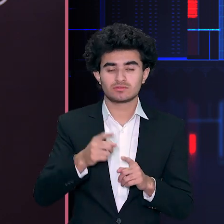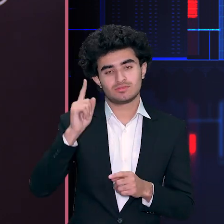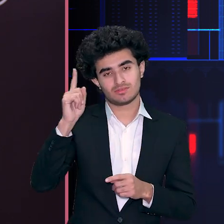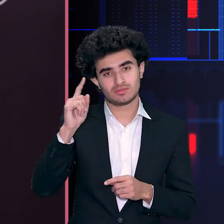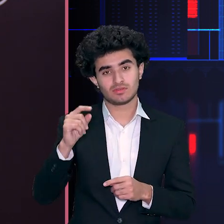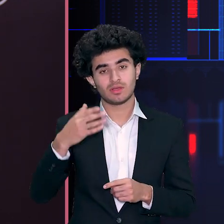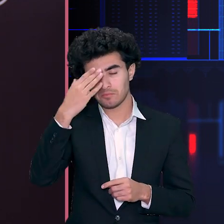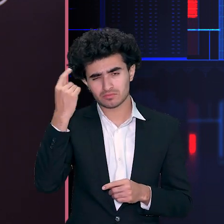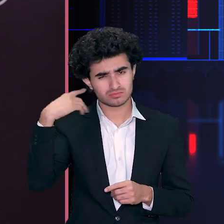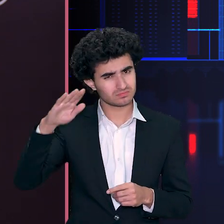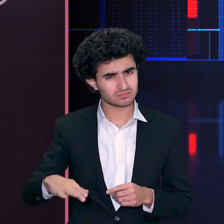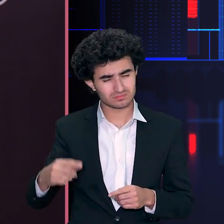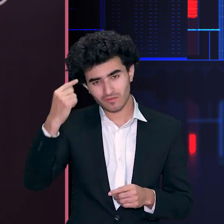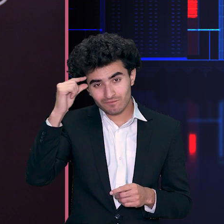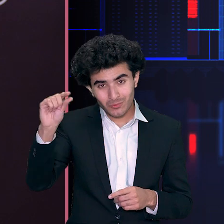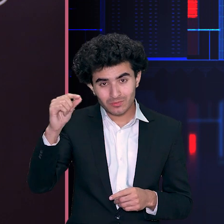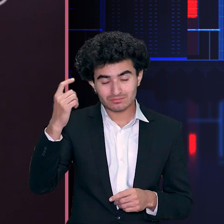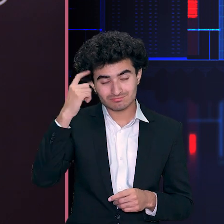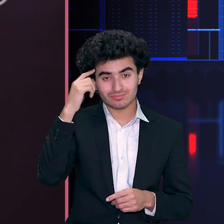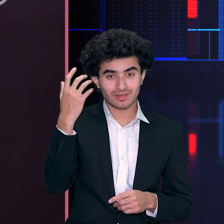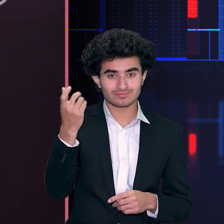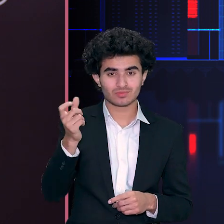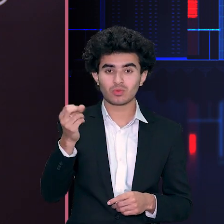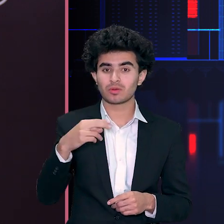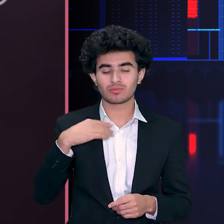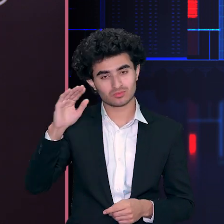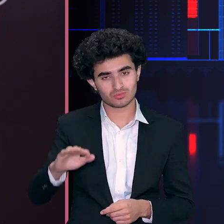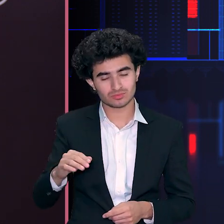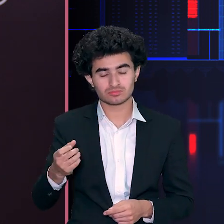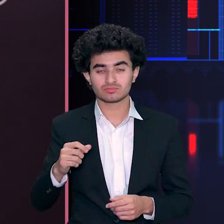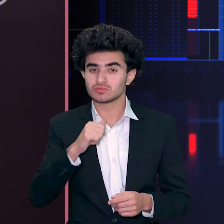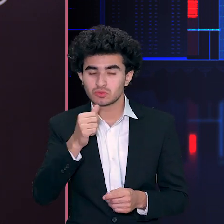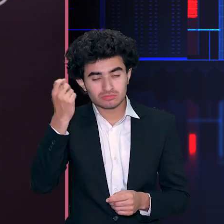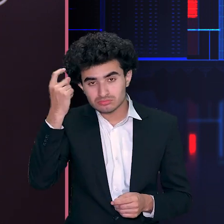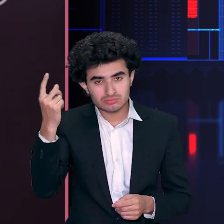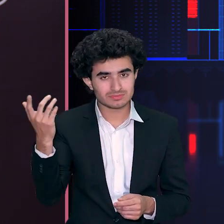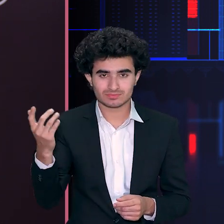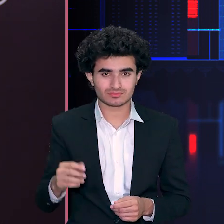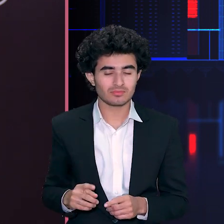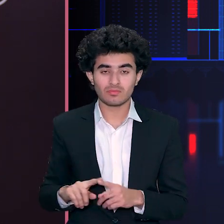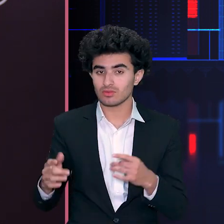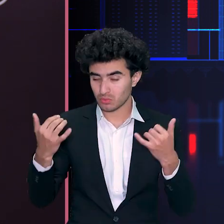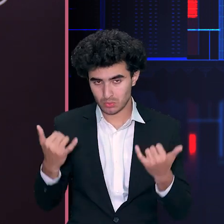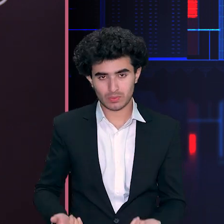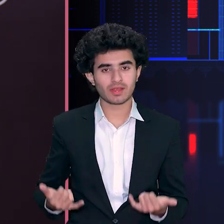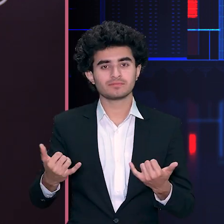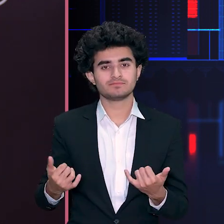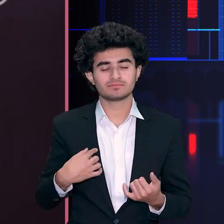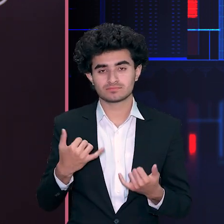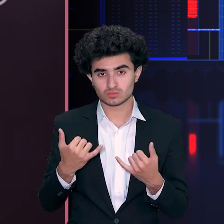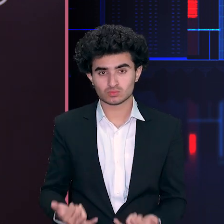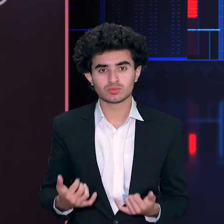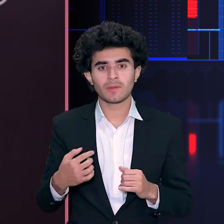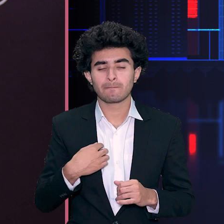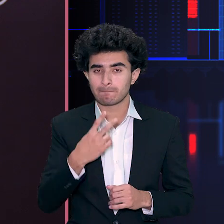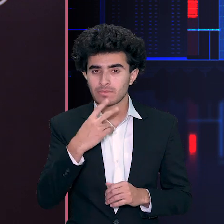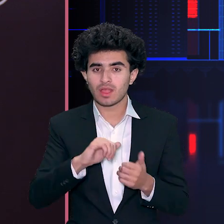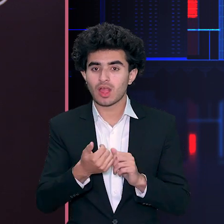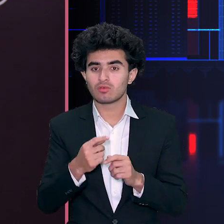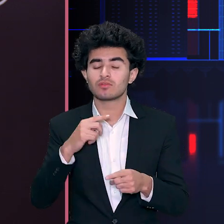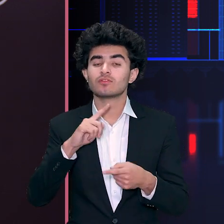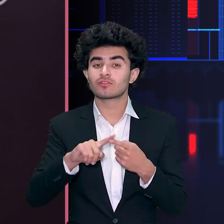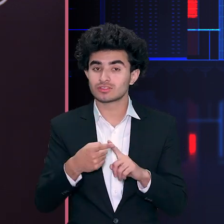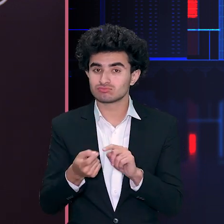دوست ہے وہ اللہ ہے. یعنی وہ جو میرے ایک بیوقوفانہ سا دماغ تھا یا میں جب چھوٹا تھا سمجھ نہیں آتا